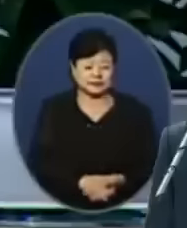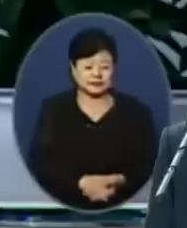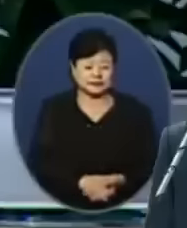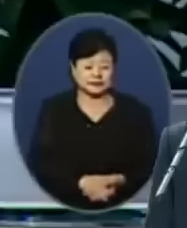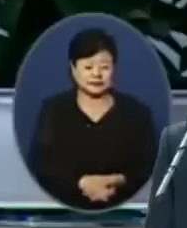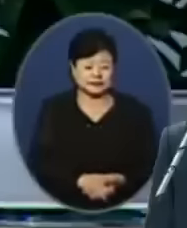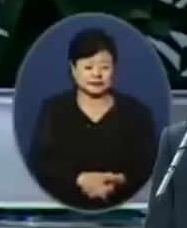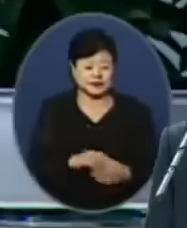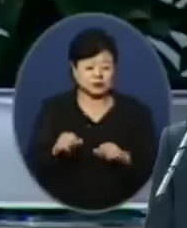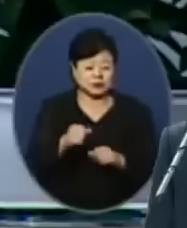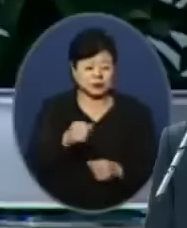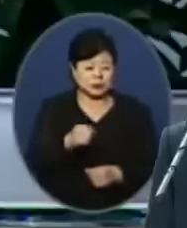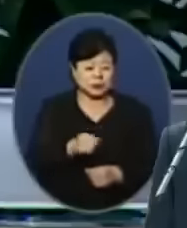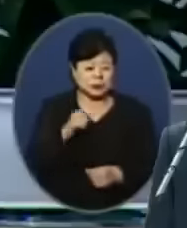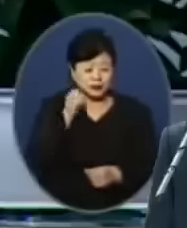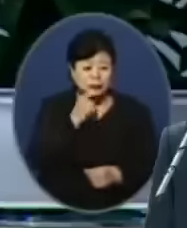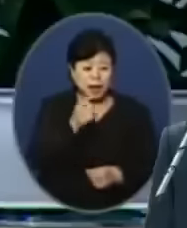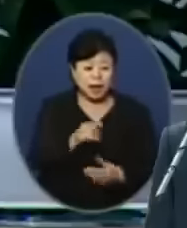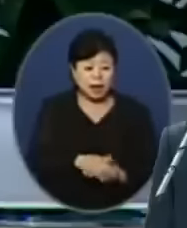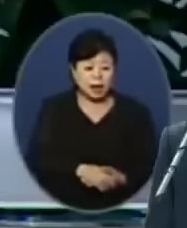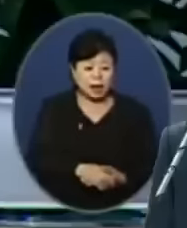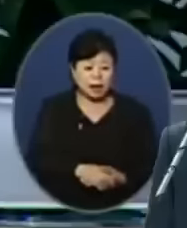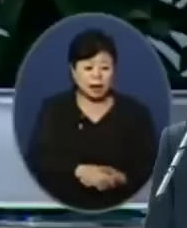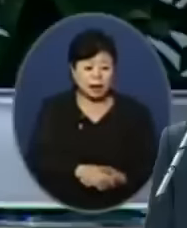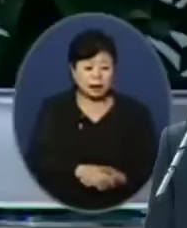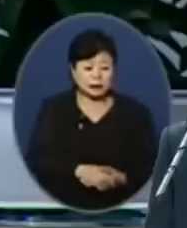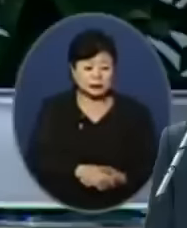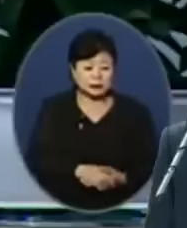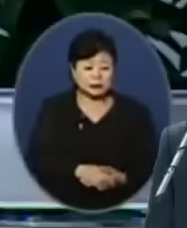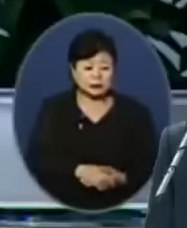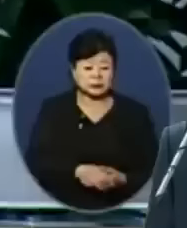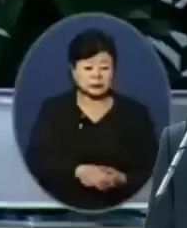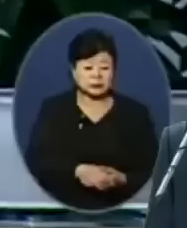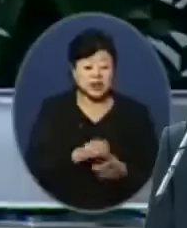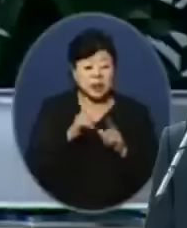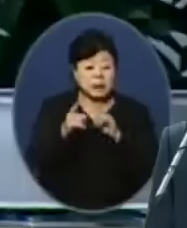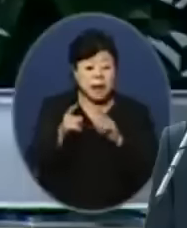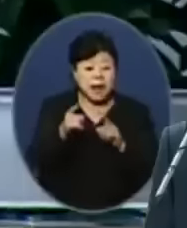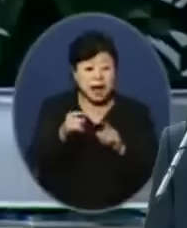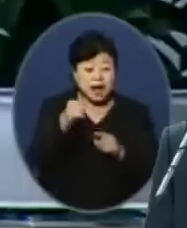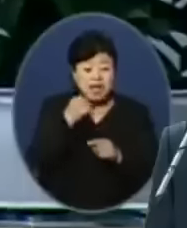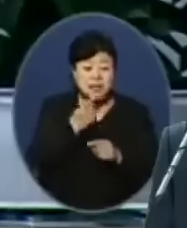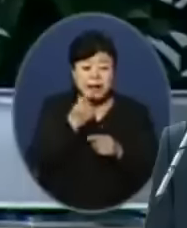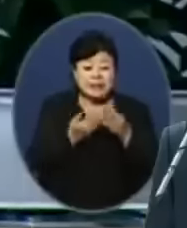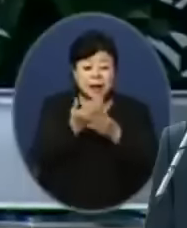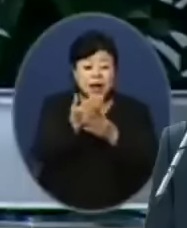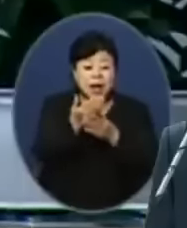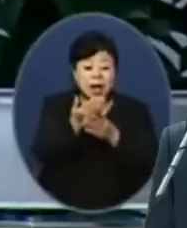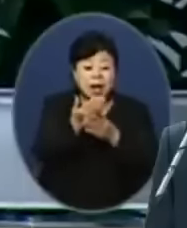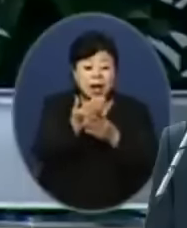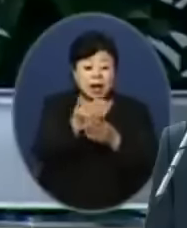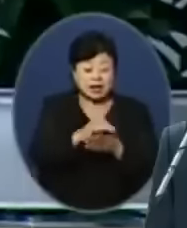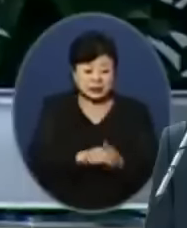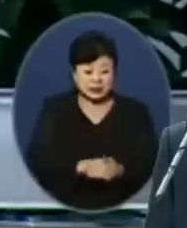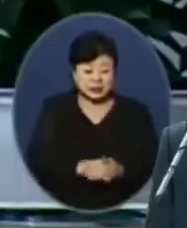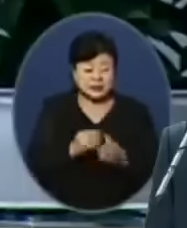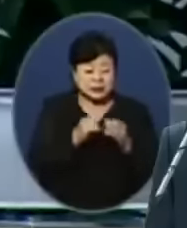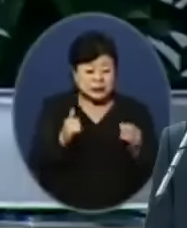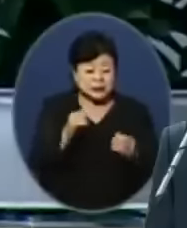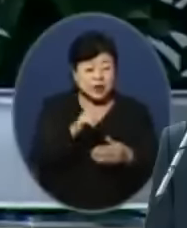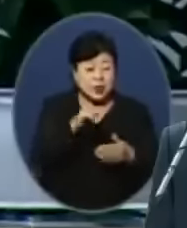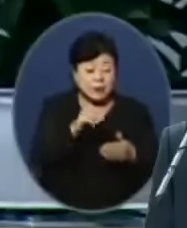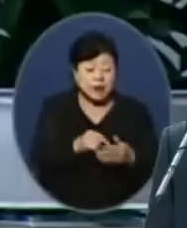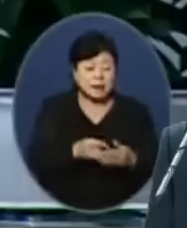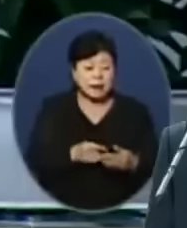교회 운영하기가 어렵습니다. 그런 말을 스스럼 없이 합니다. 그러면 그 말이 입 밖에 나가서 어떻게 하느냐, 사람들